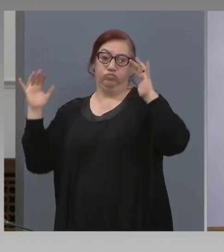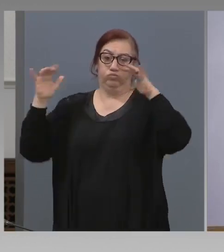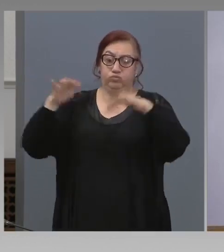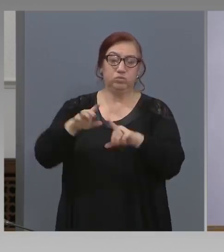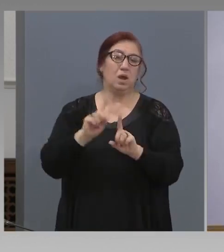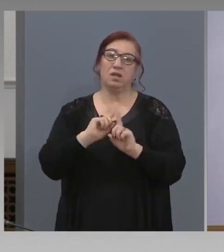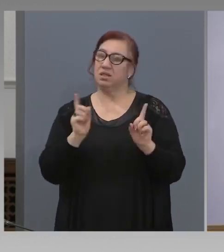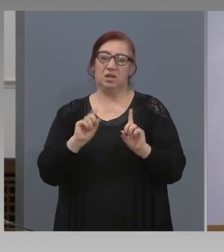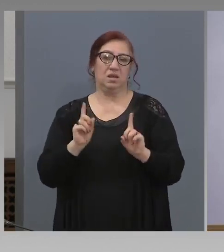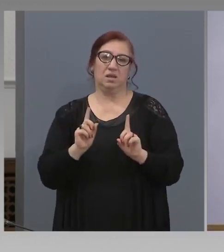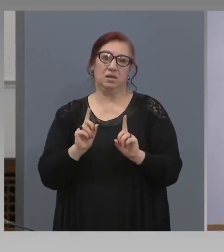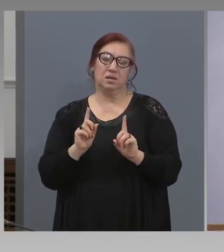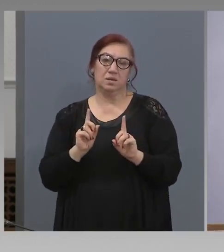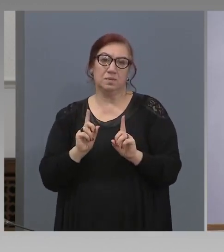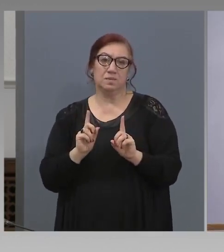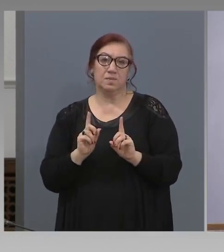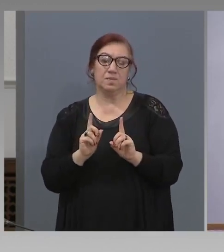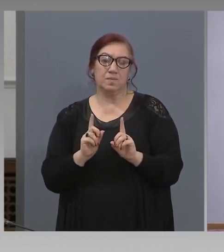И